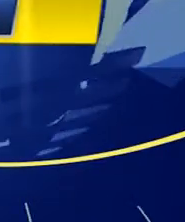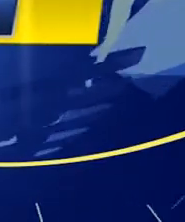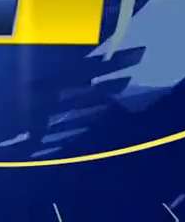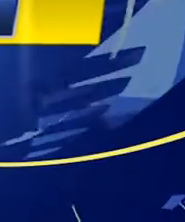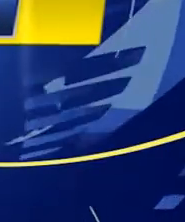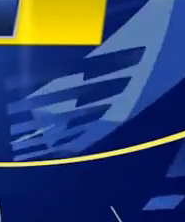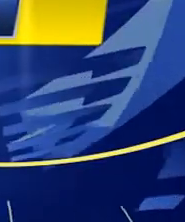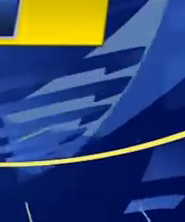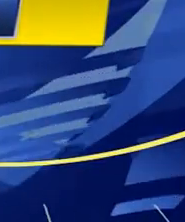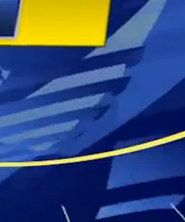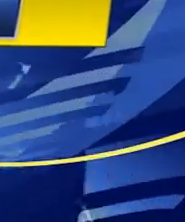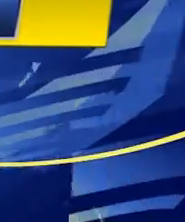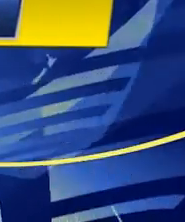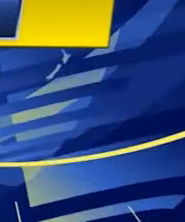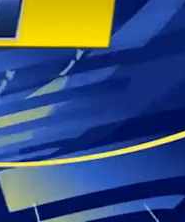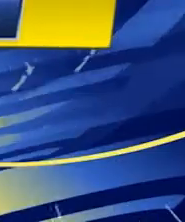Музика